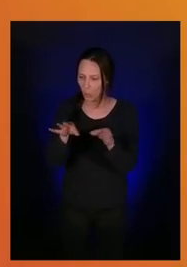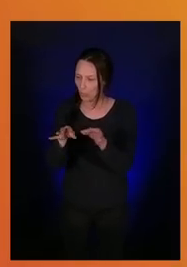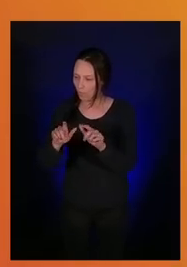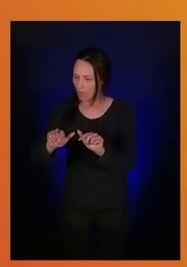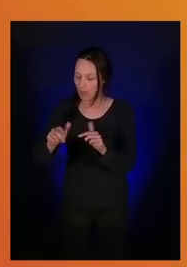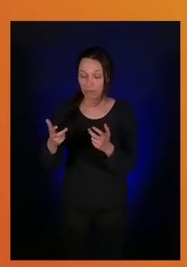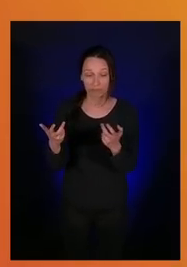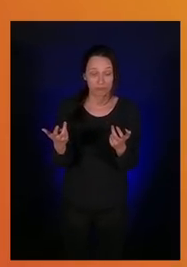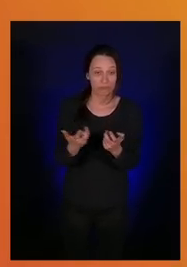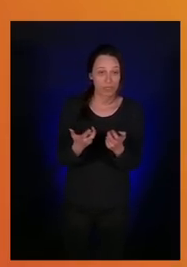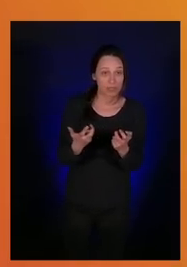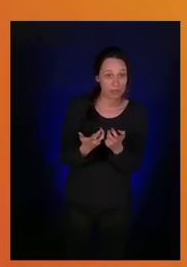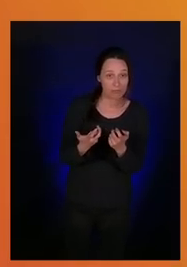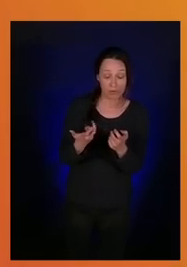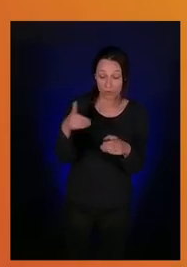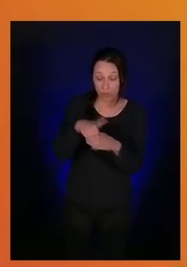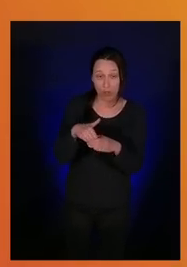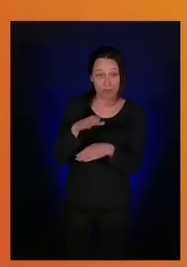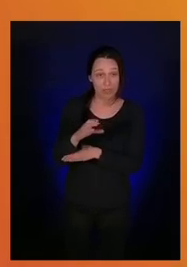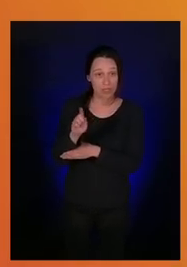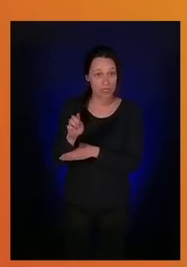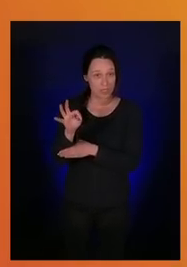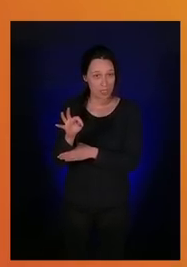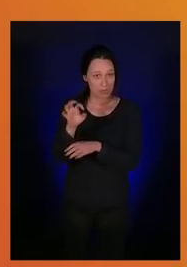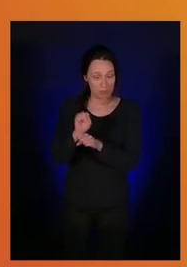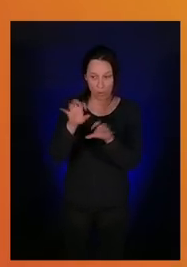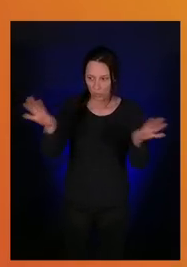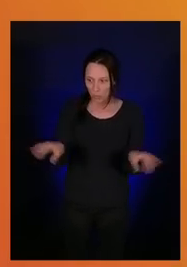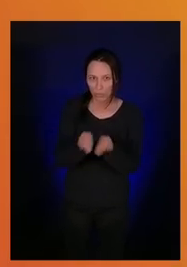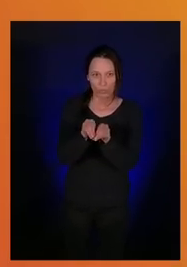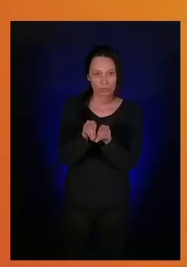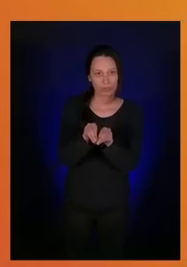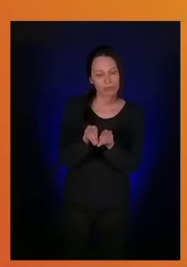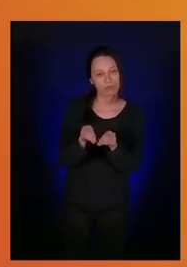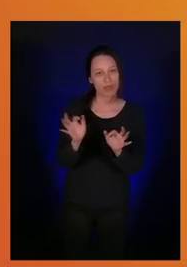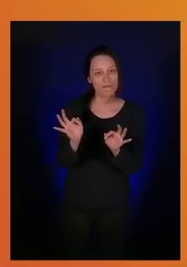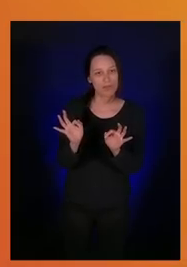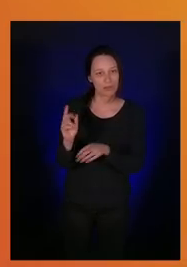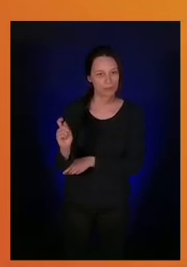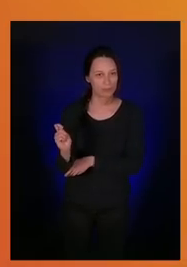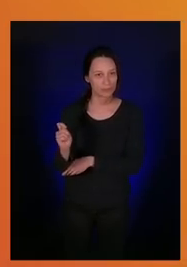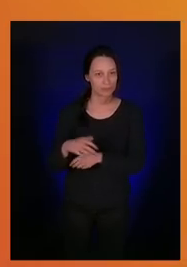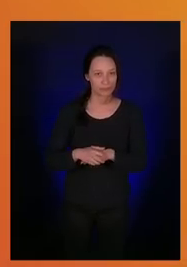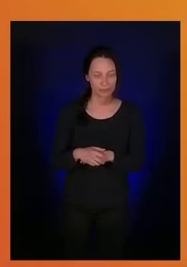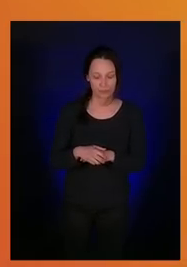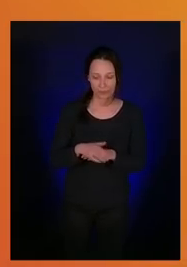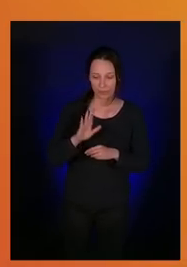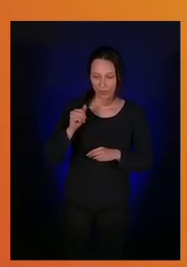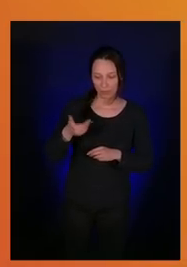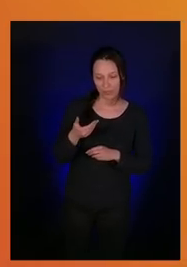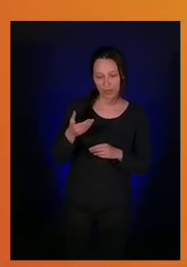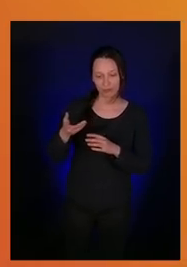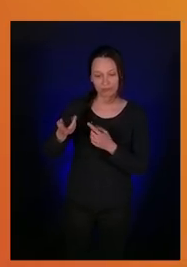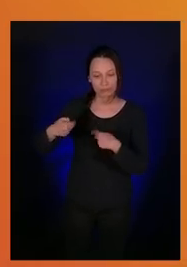la mutualisation des moyens dans la CGT. C'est donc la Commission exécutive confédérale qui, durant ses